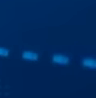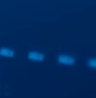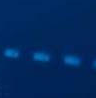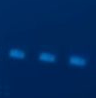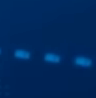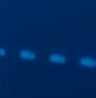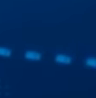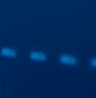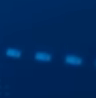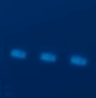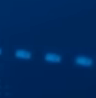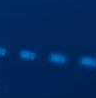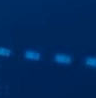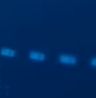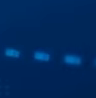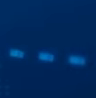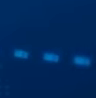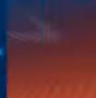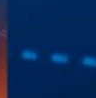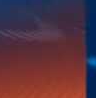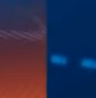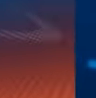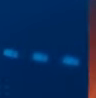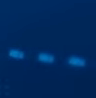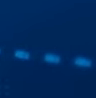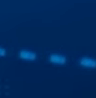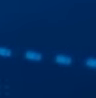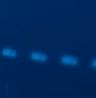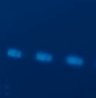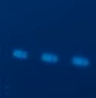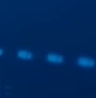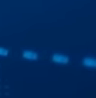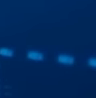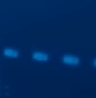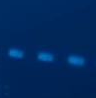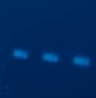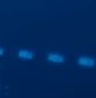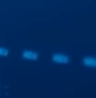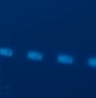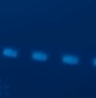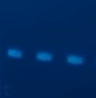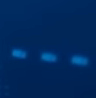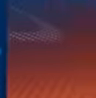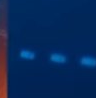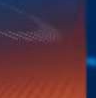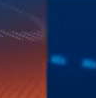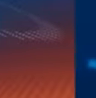Доллар США 366 тенге 86 тин. Евро 424 тенге 49